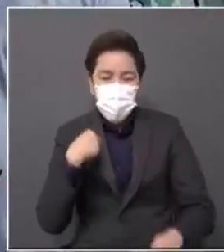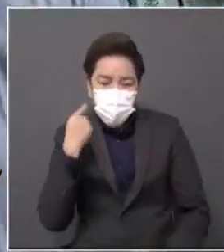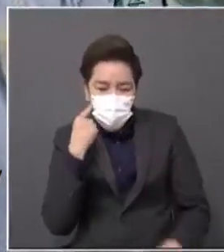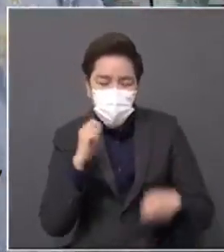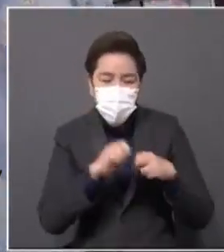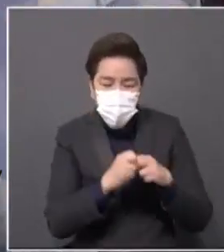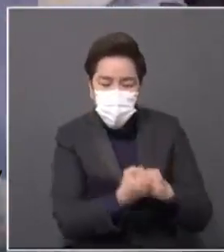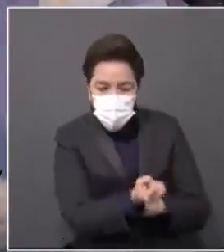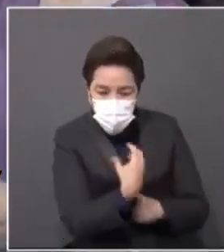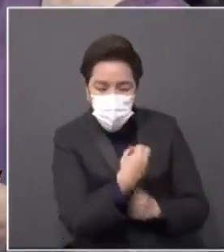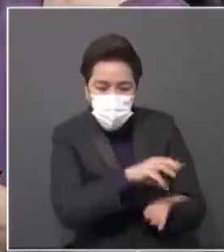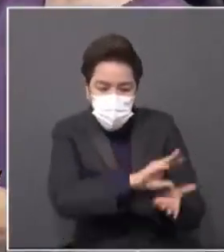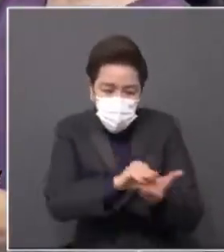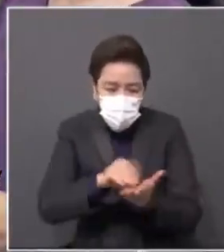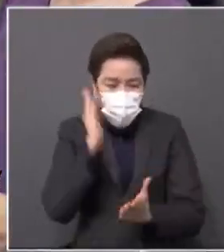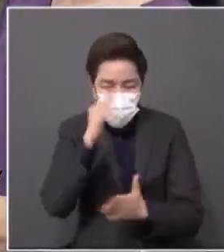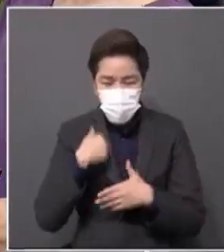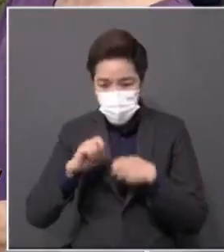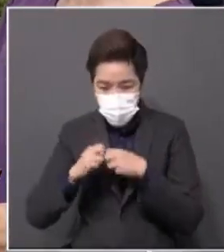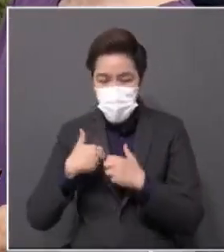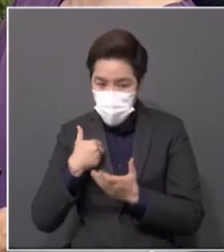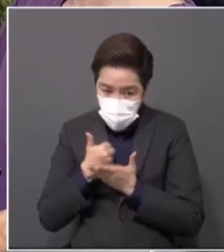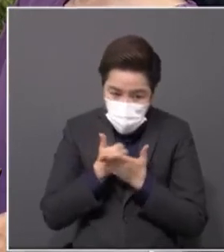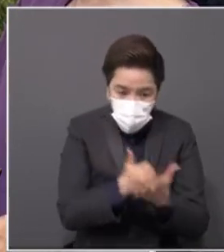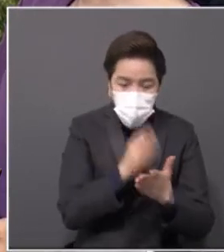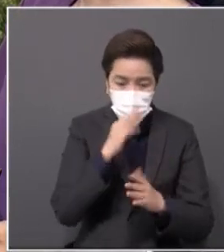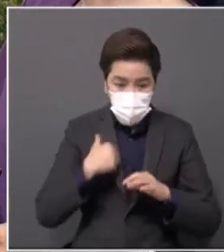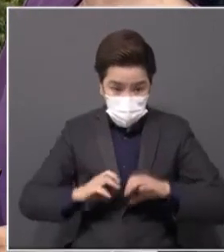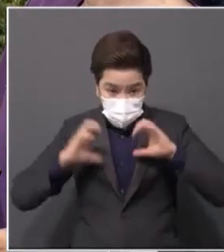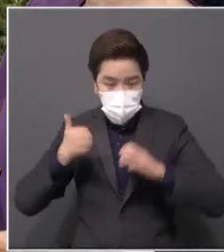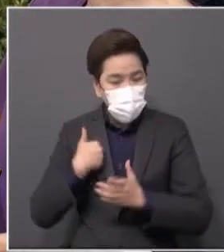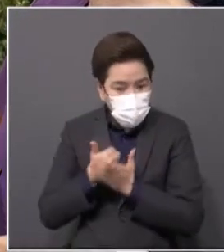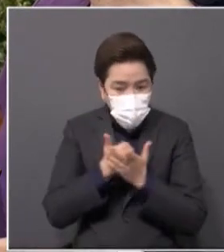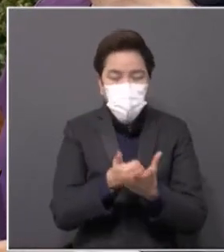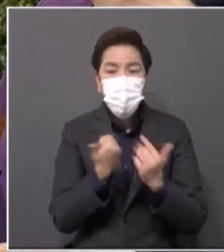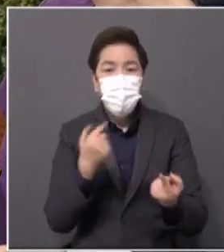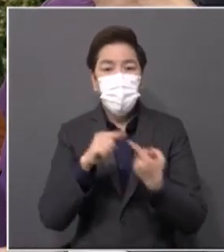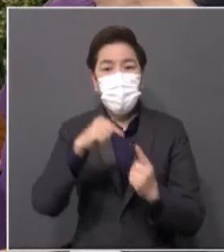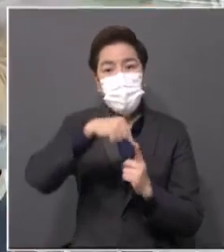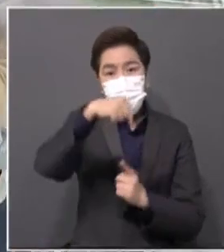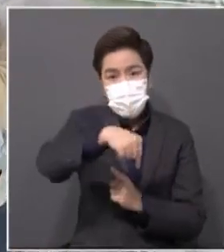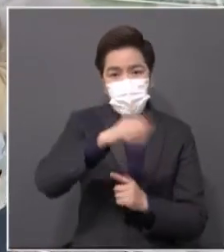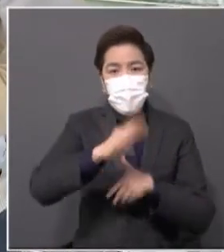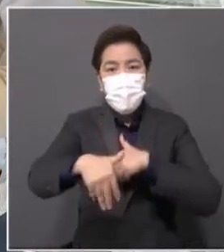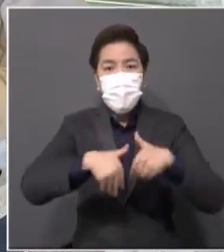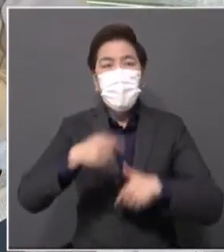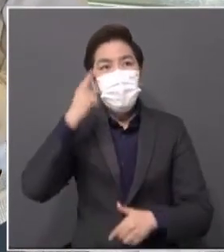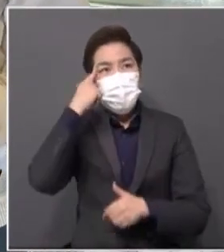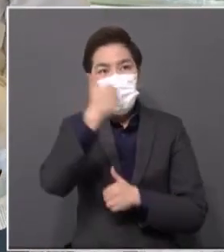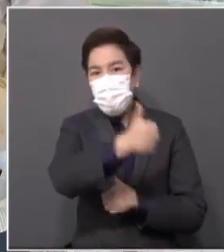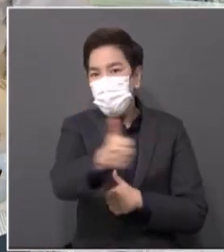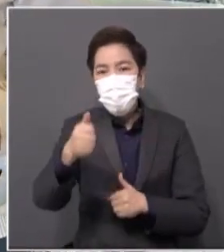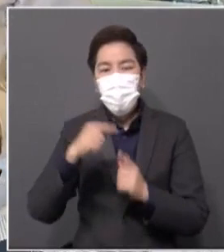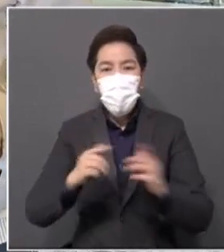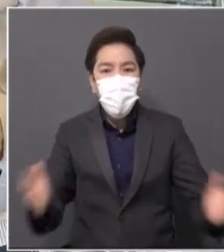ฟังปัญหาข้อเสนอแนะจากประชาชนเพื่อช่วยแก้ไขปัญหาหากได้เป็นรัฐบาลล่ะครับซึ่งในเขตนี้ประชาชนให้การต้อนรับดีมาก